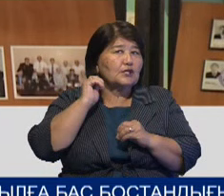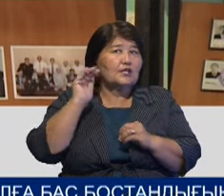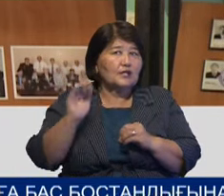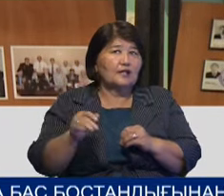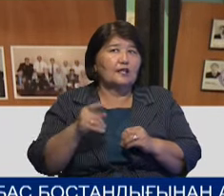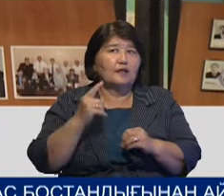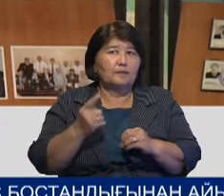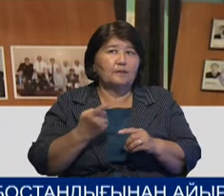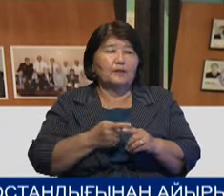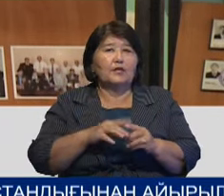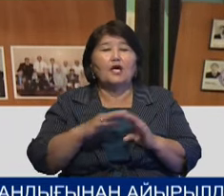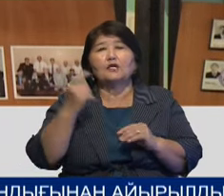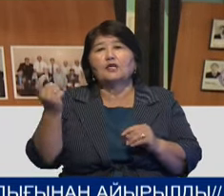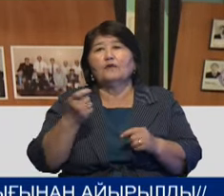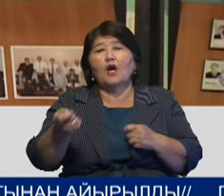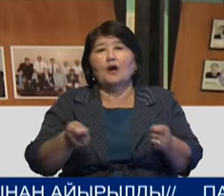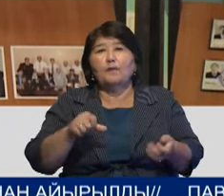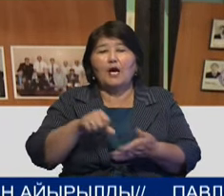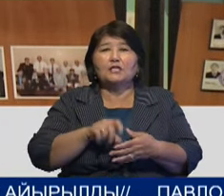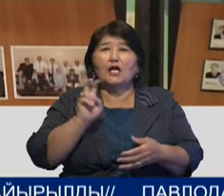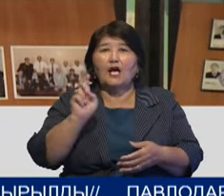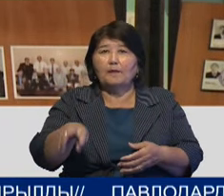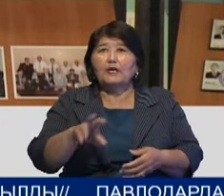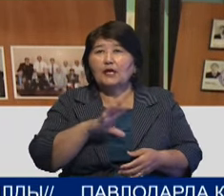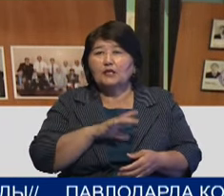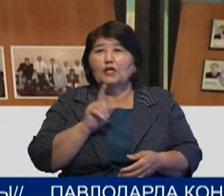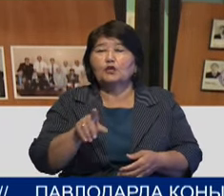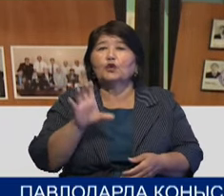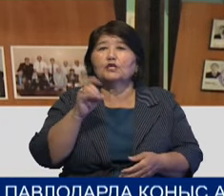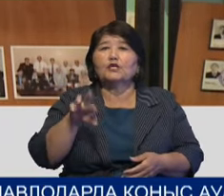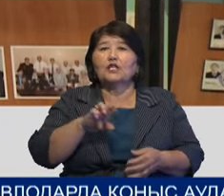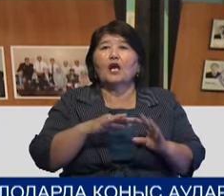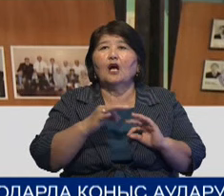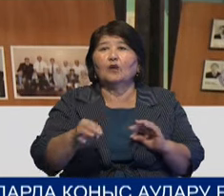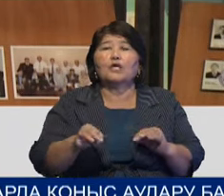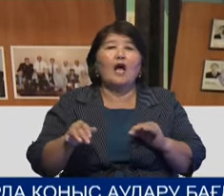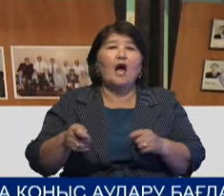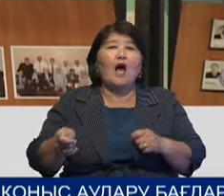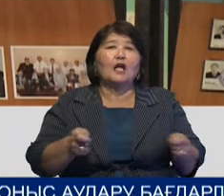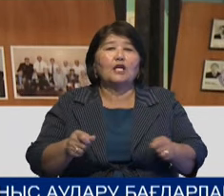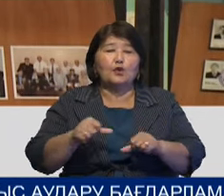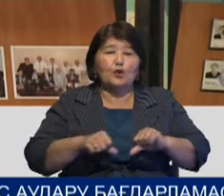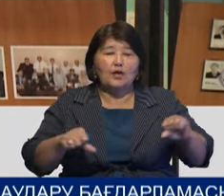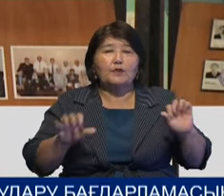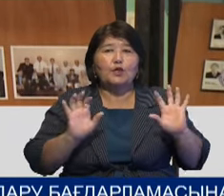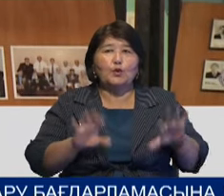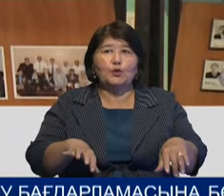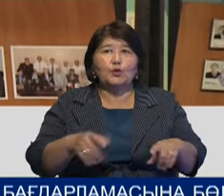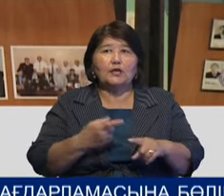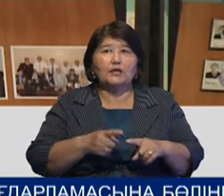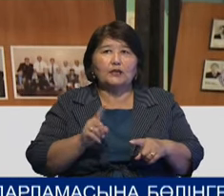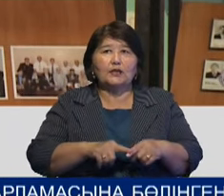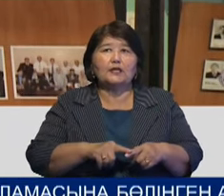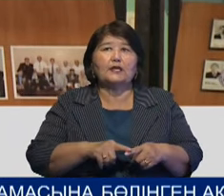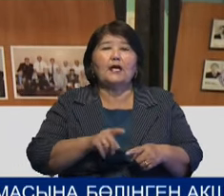бір ауыр сапқозға басшылық қызметке барғанда ол кісі сол Сырдария аудандық атқару комитетінің төрағасы менің тәжірибем бар еді